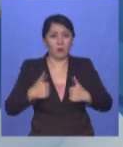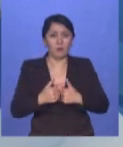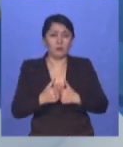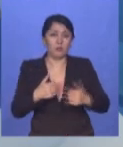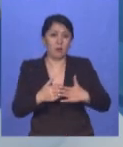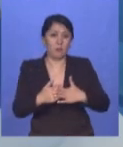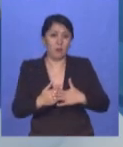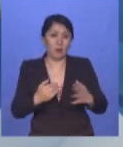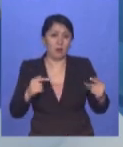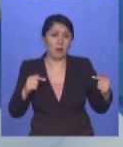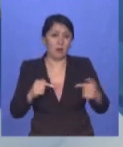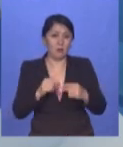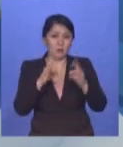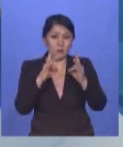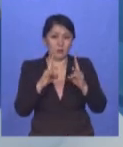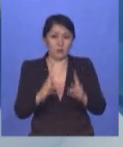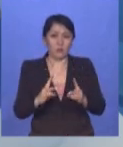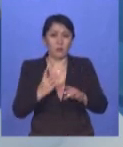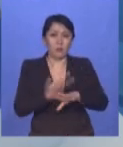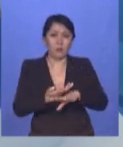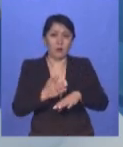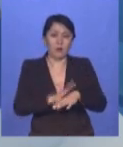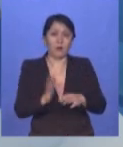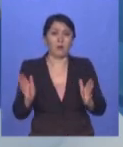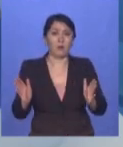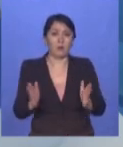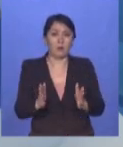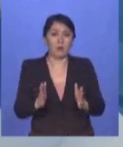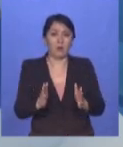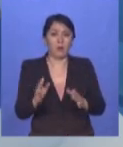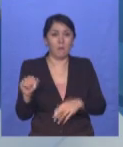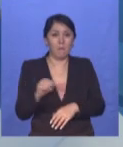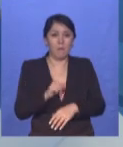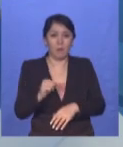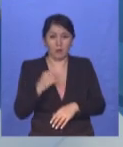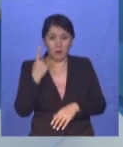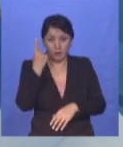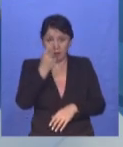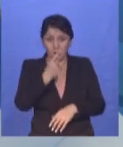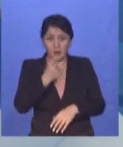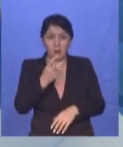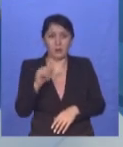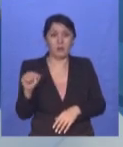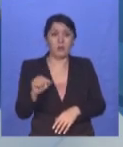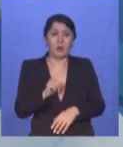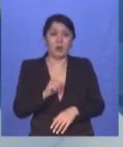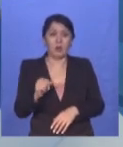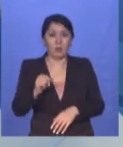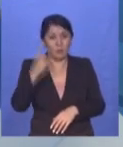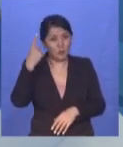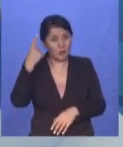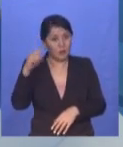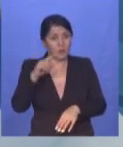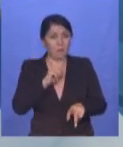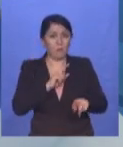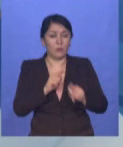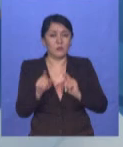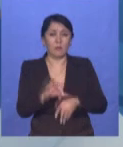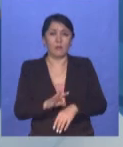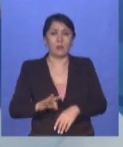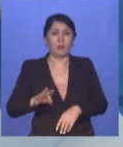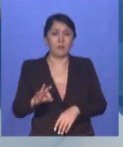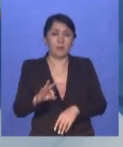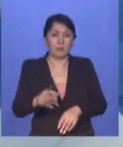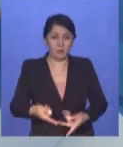алу, олардың зардаптарының ауырлығын төмендету, сондай көлік құралын мас күйінде басқаратын жүргізушілерді анықтау мақсатында.